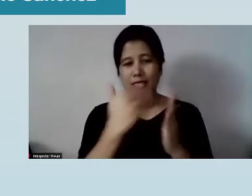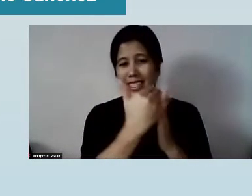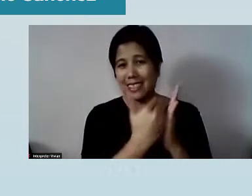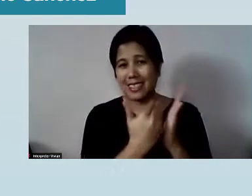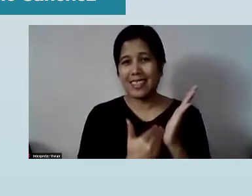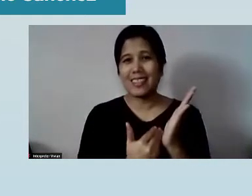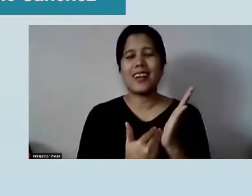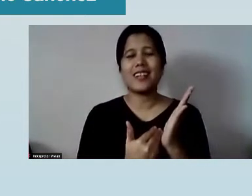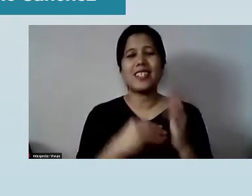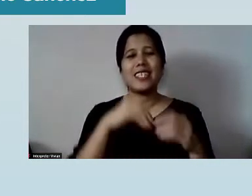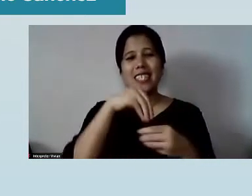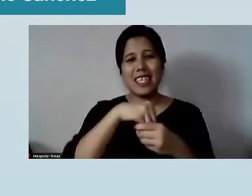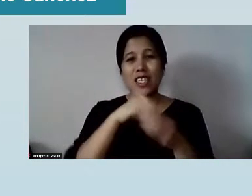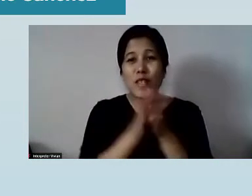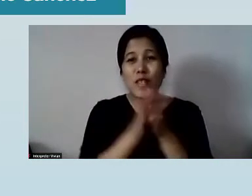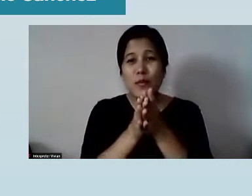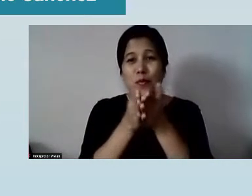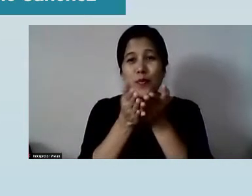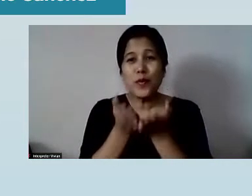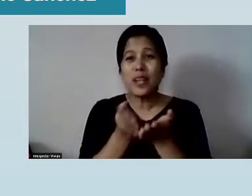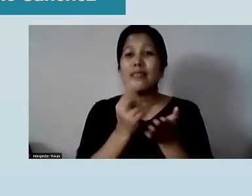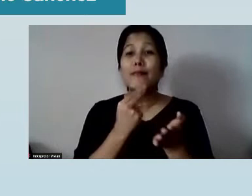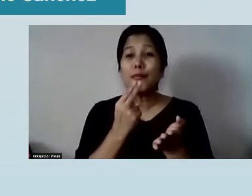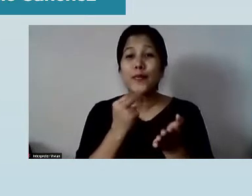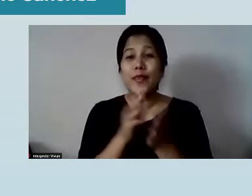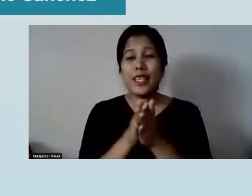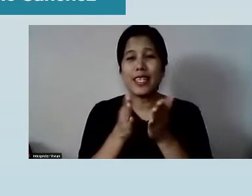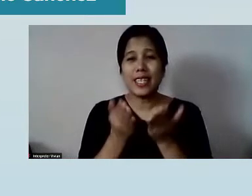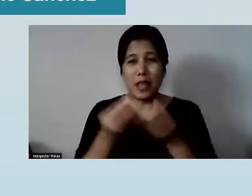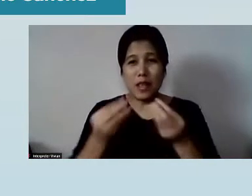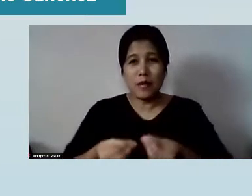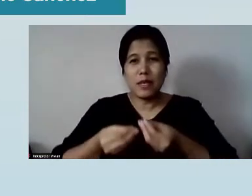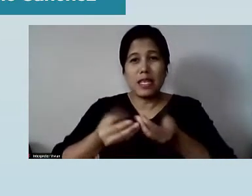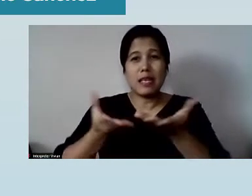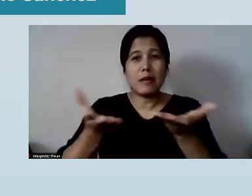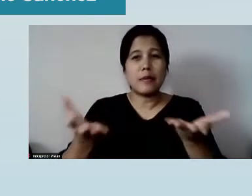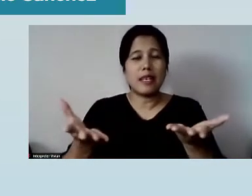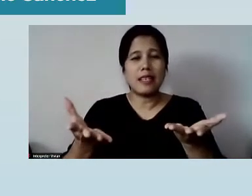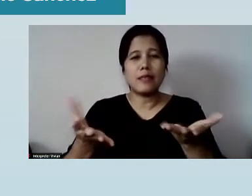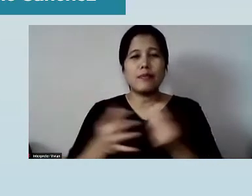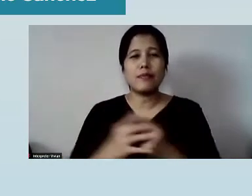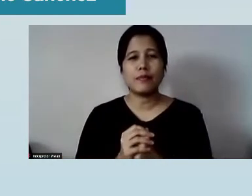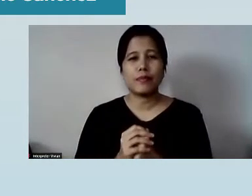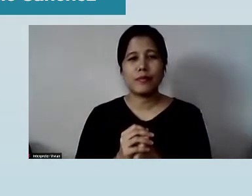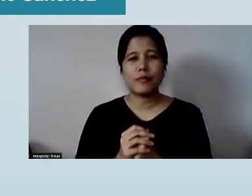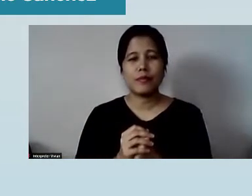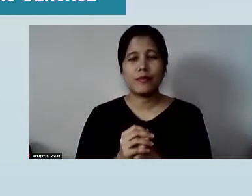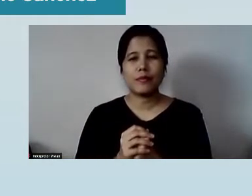naka-stipulate doon sa booklets na ini-issue din pag-issue din ng